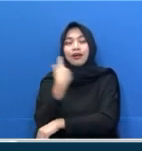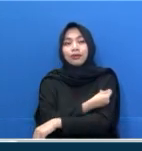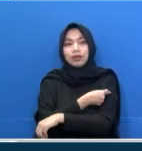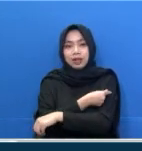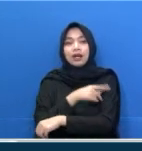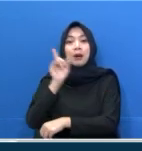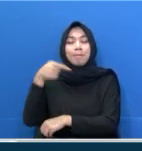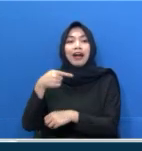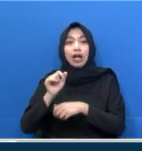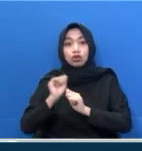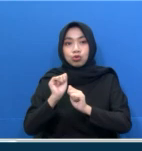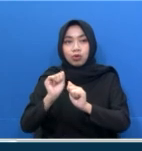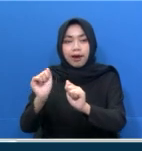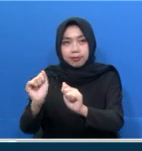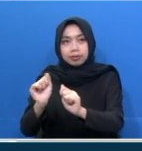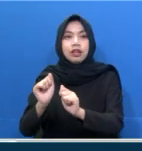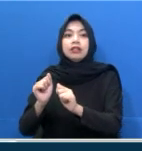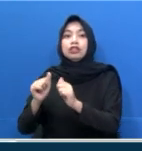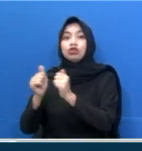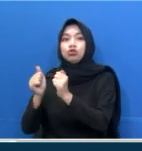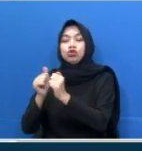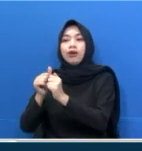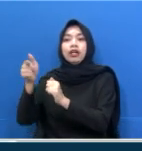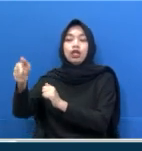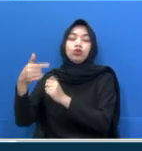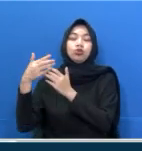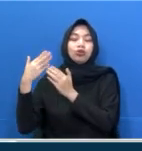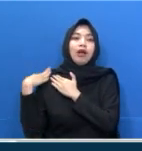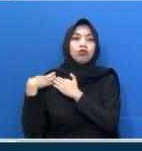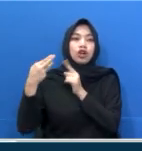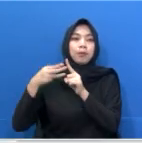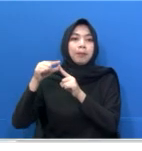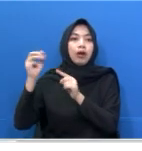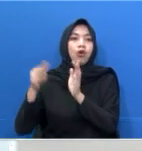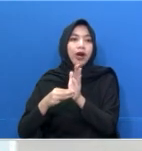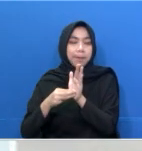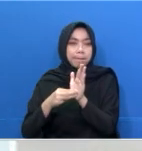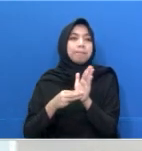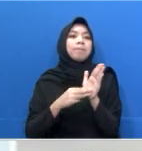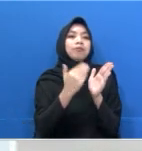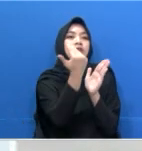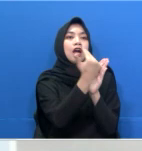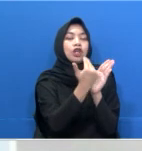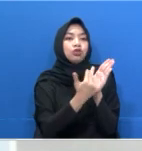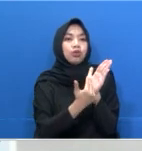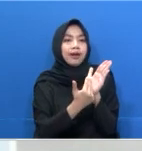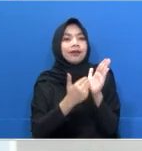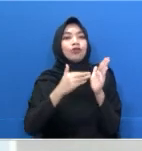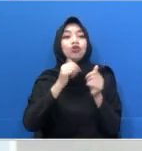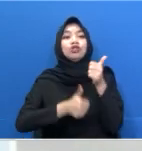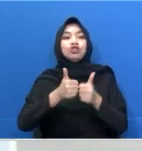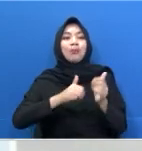emergency You should try seasonnya oleh badan pengawas obat dan makanan sesuai dengan scientific